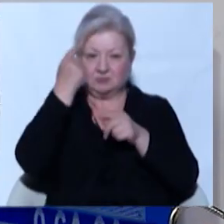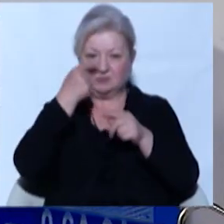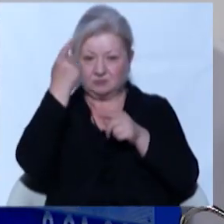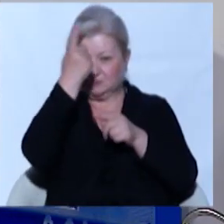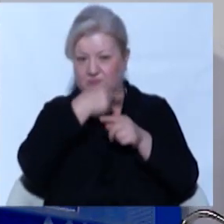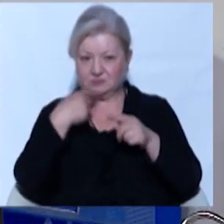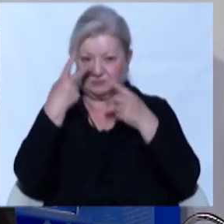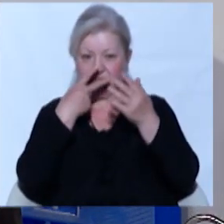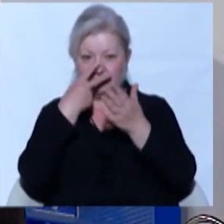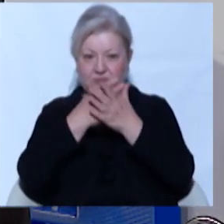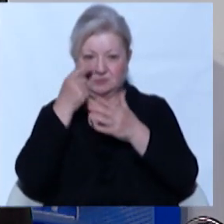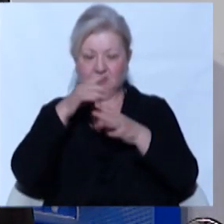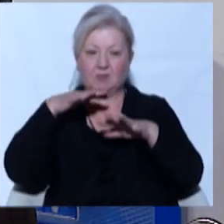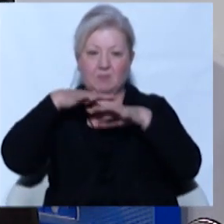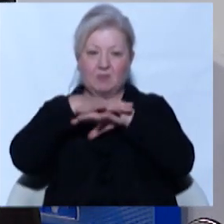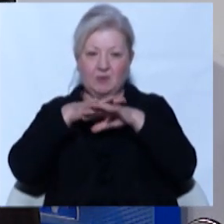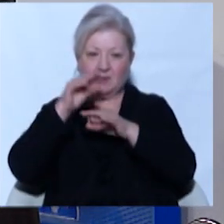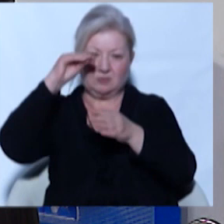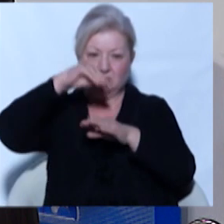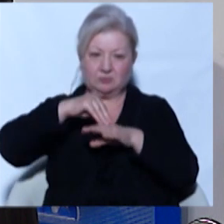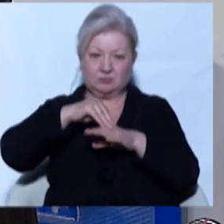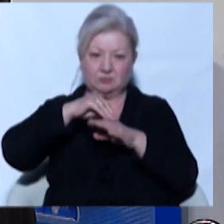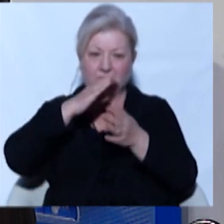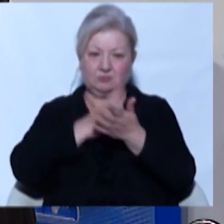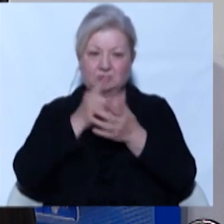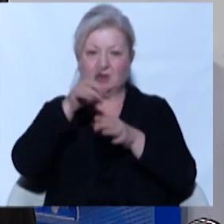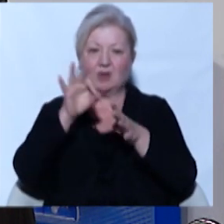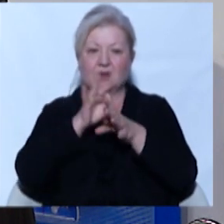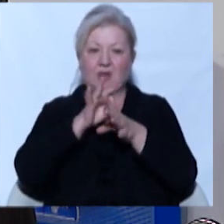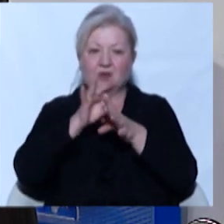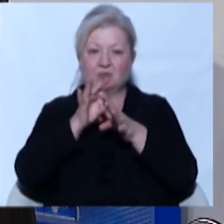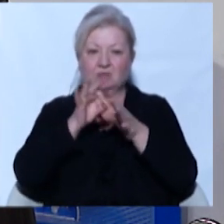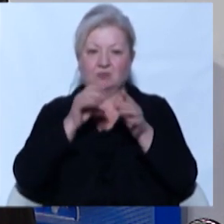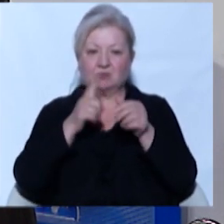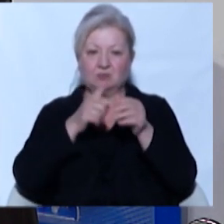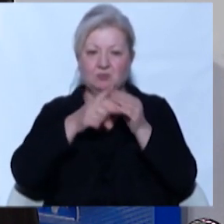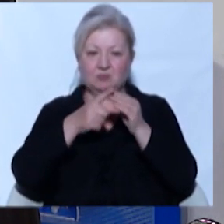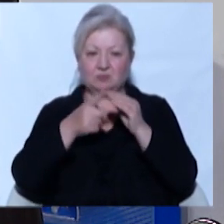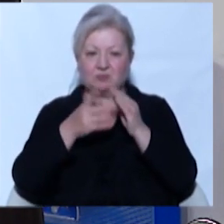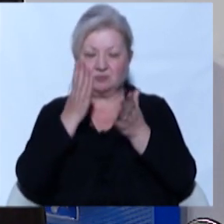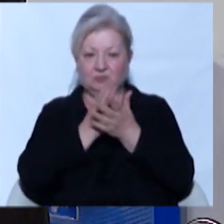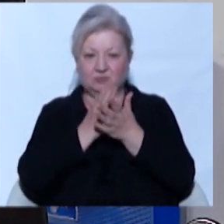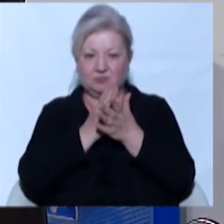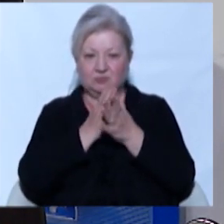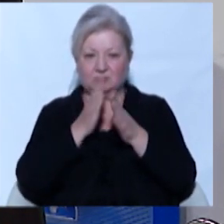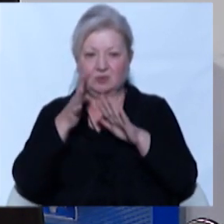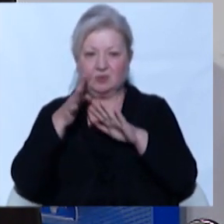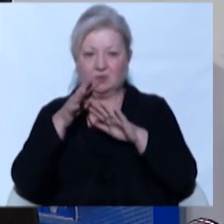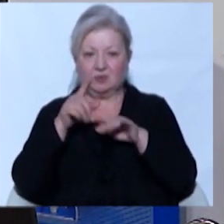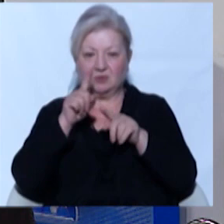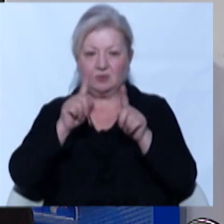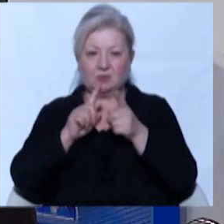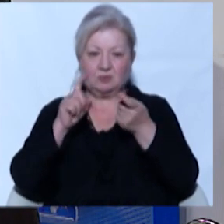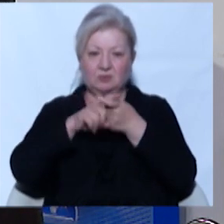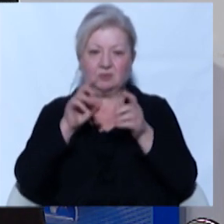ბადურაზე არის განლაგებული ის ნერვიული დაბოლოებები კოლბების და ჩხირების სახით, რომელიც აწვდიან ინფორმაციას